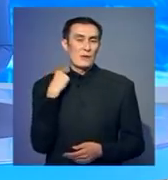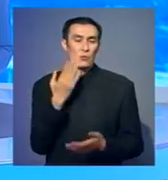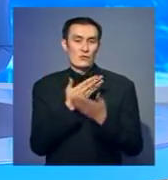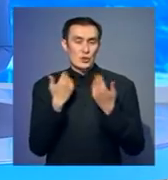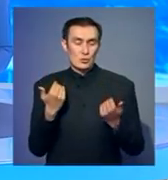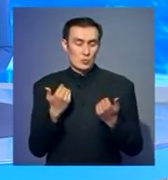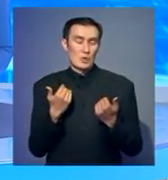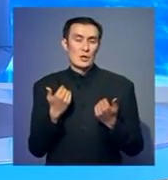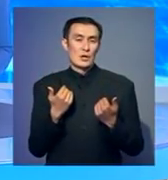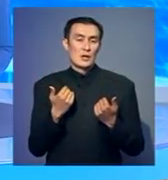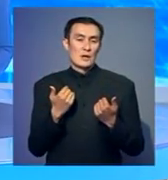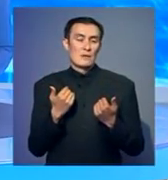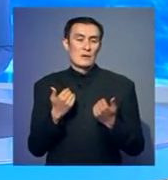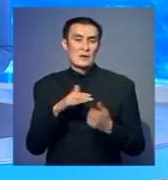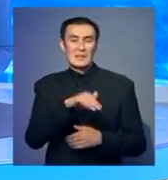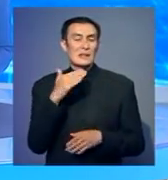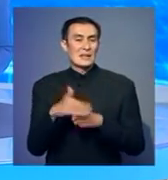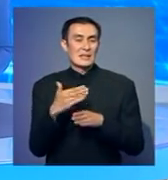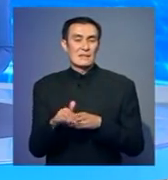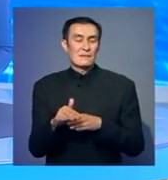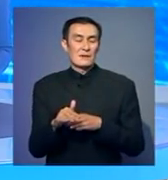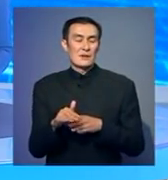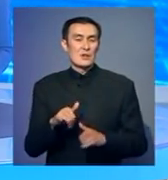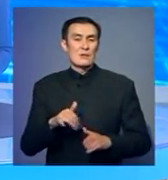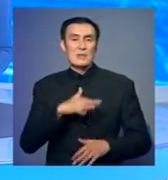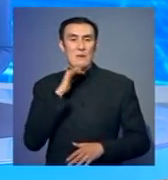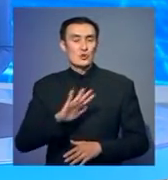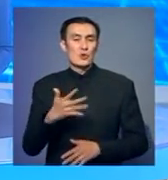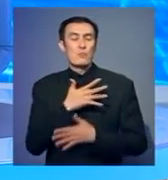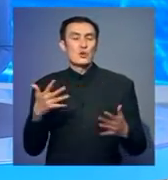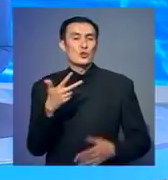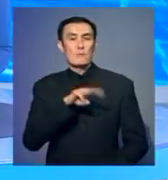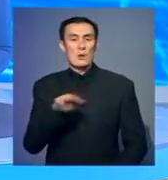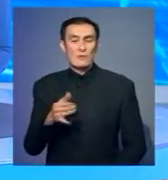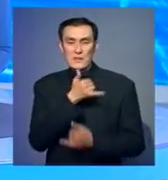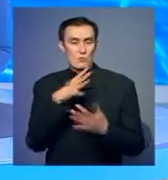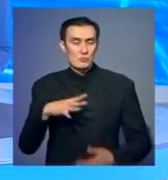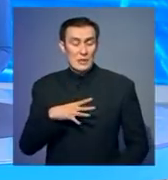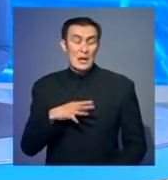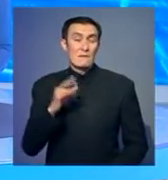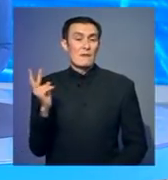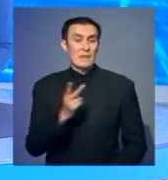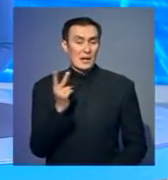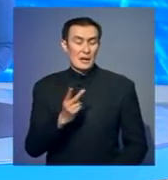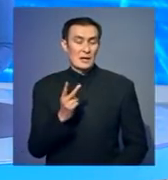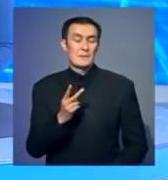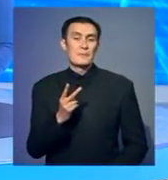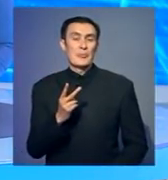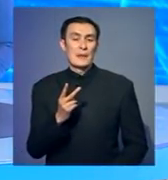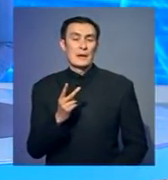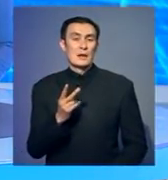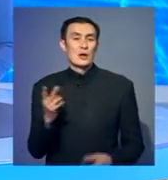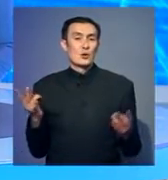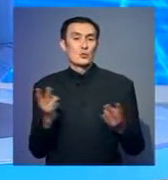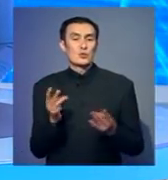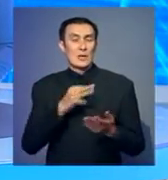невысокие. Судная задолженность у них не очень большая, не превышает те же 3 миллионов. Во-вторых,